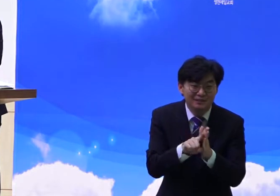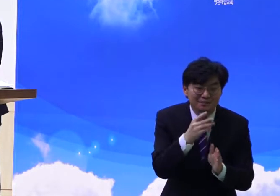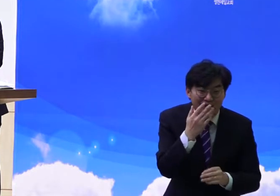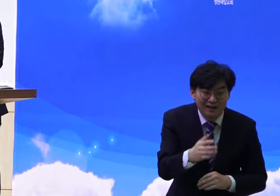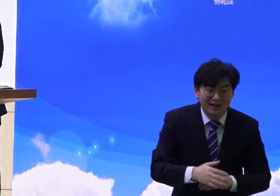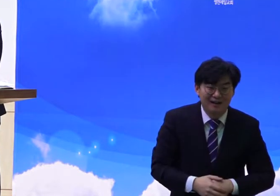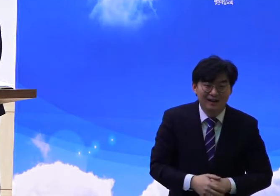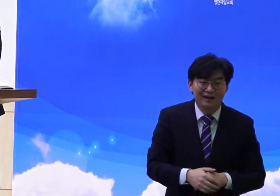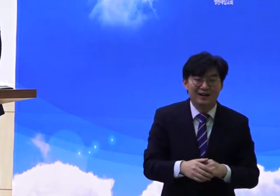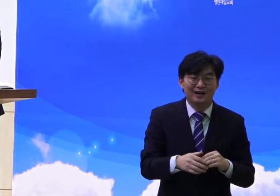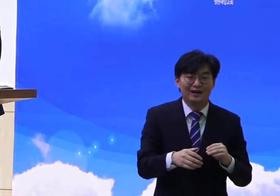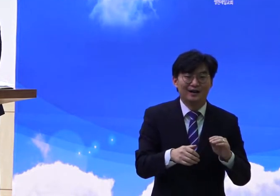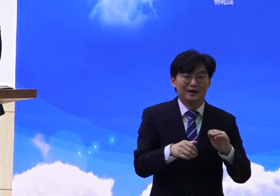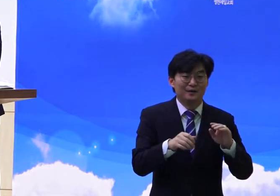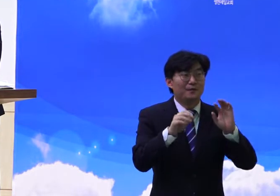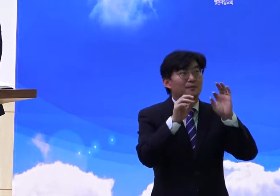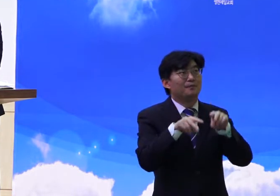보면 살아나겠습니까?